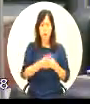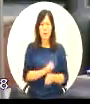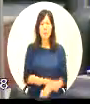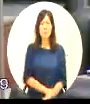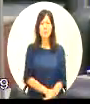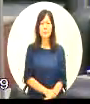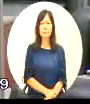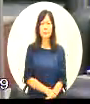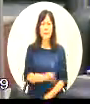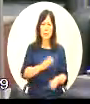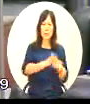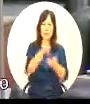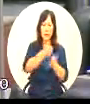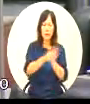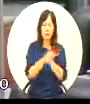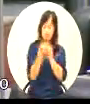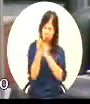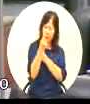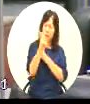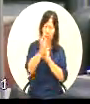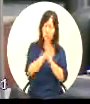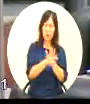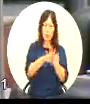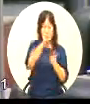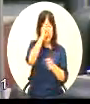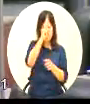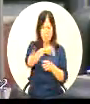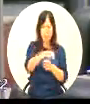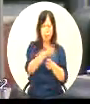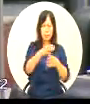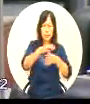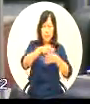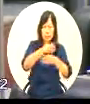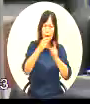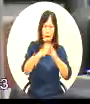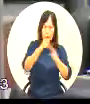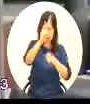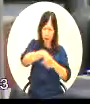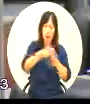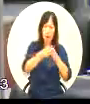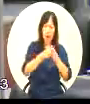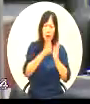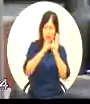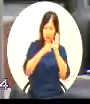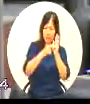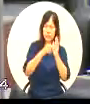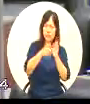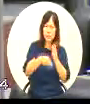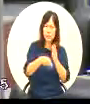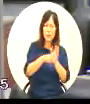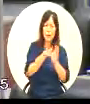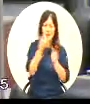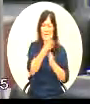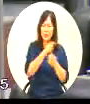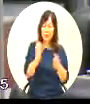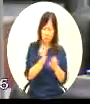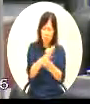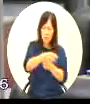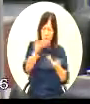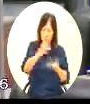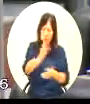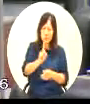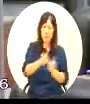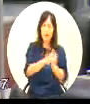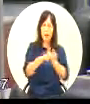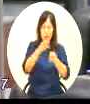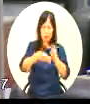他这个医师也很尽责，要求我们这个病人的家属要到场，然后要解释病情跟可能的未来的风险，还有必须